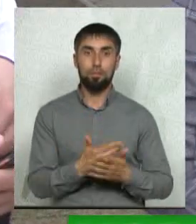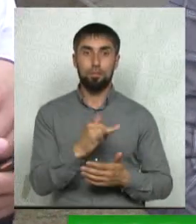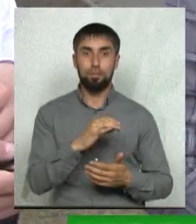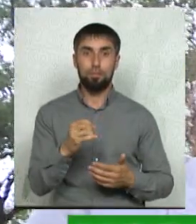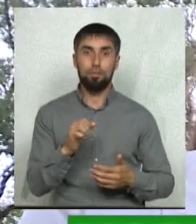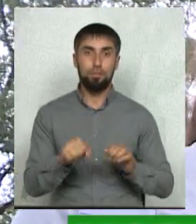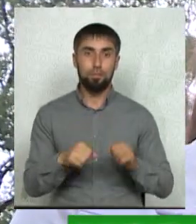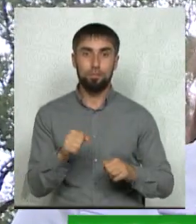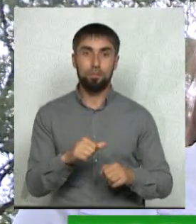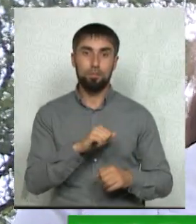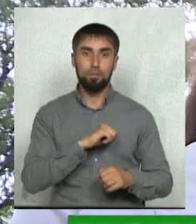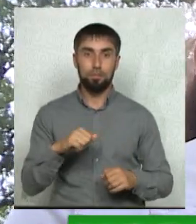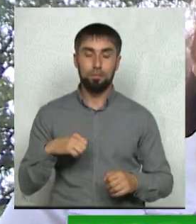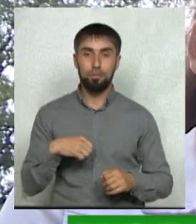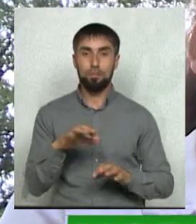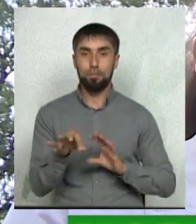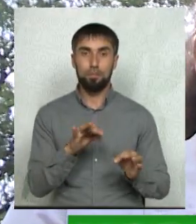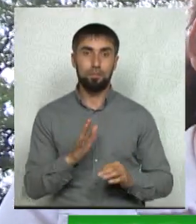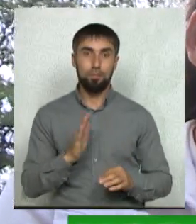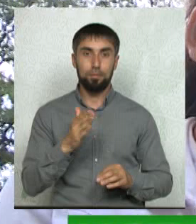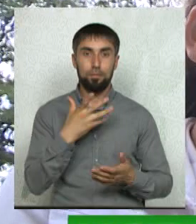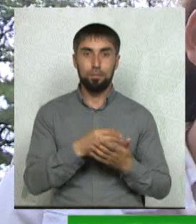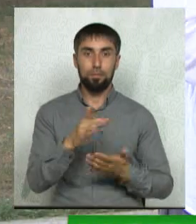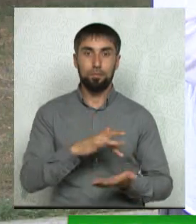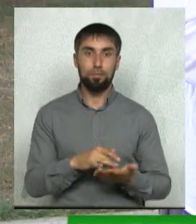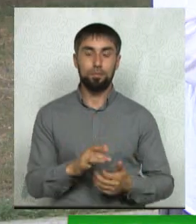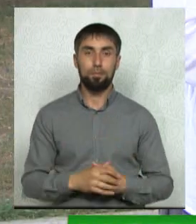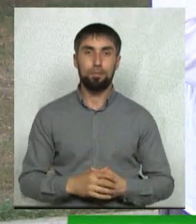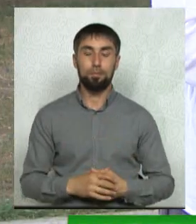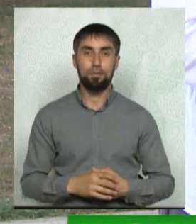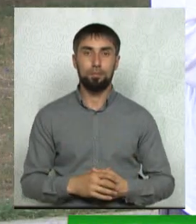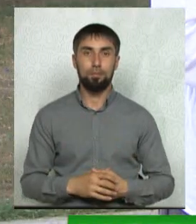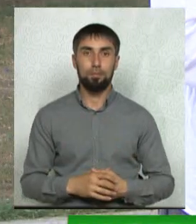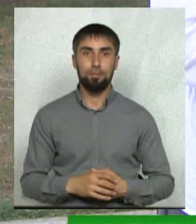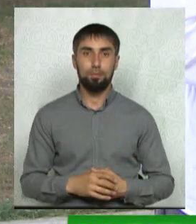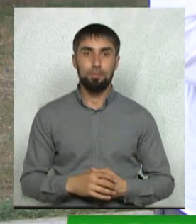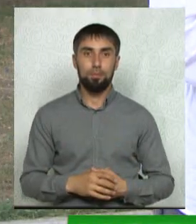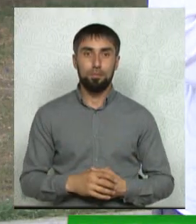с возможностями самим определять будущее своего города.